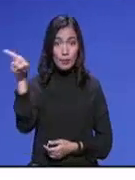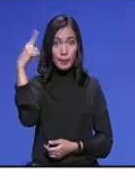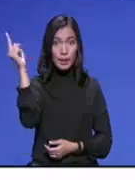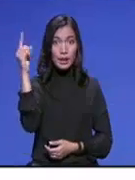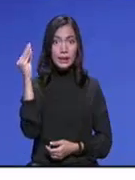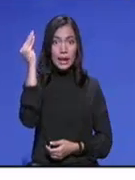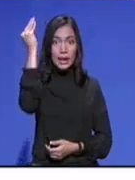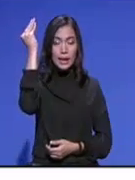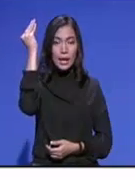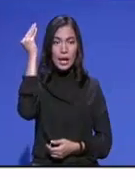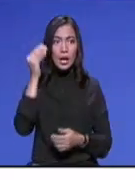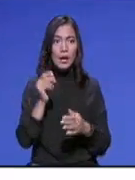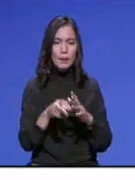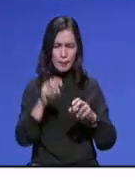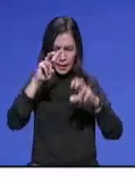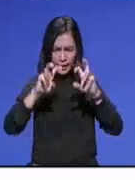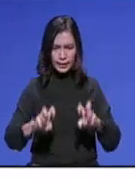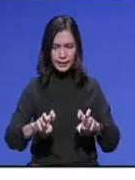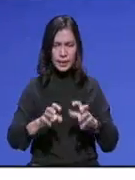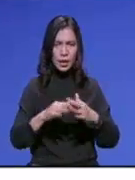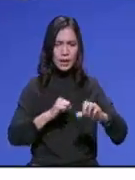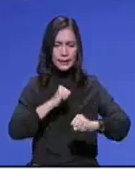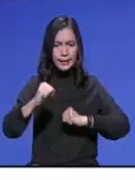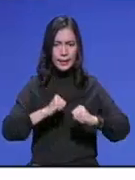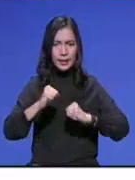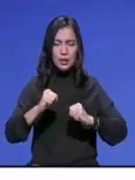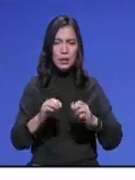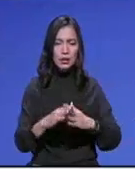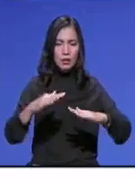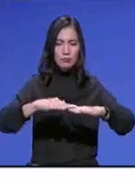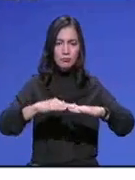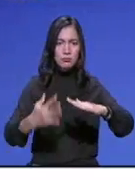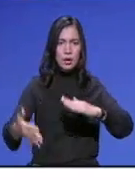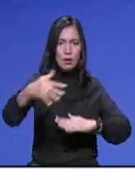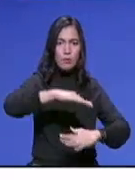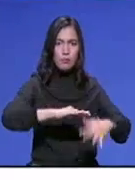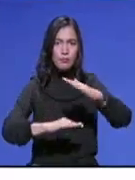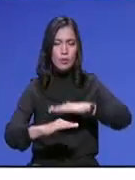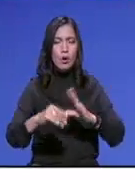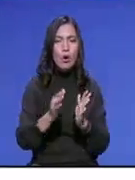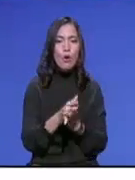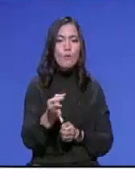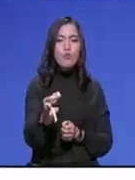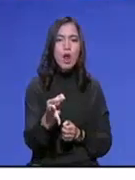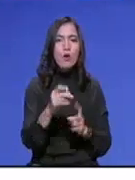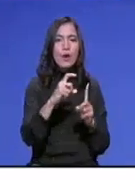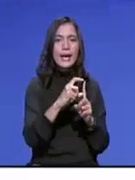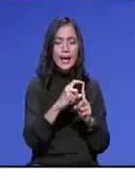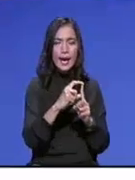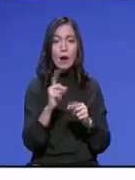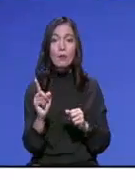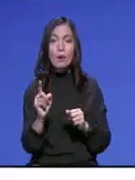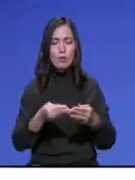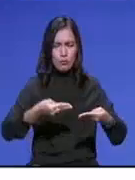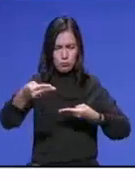Provinsi DKI Jakarta akan memeriksa aktivitas di kawasan reklamasi Pantai Maju atau Pulau D. Pasalnya, untuk menjalankan bisnis di